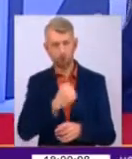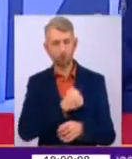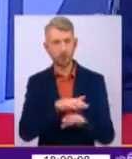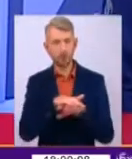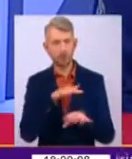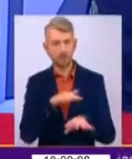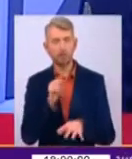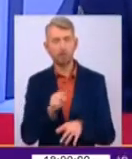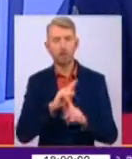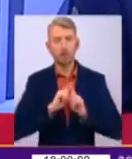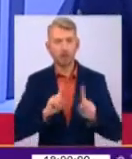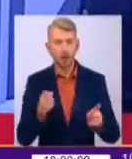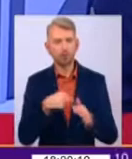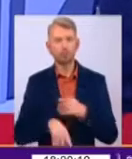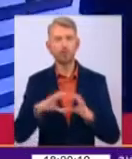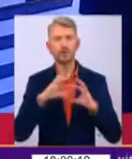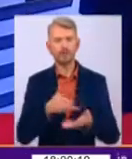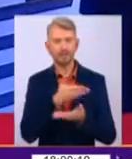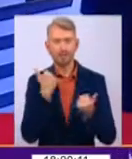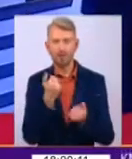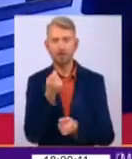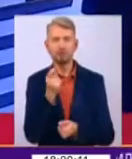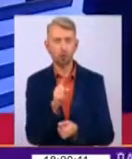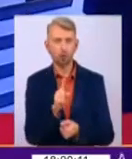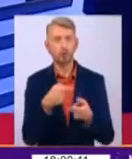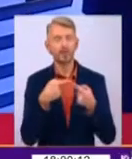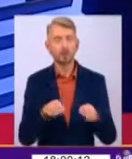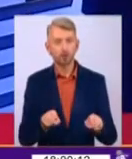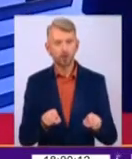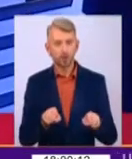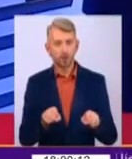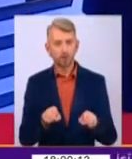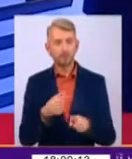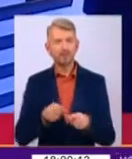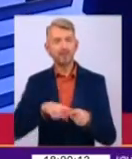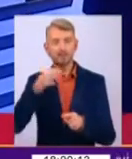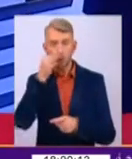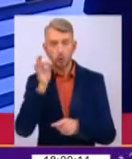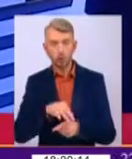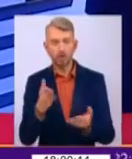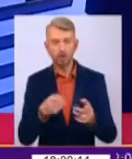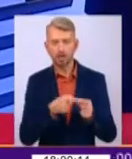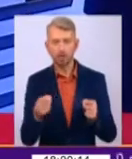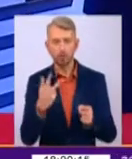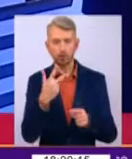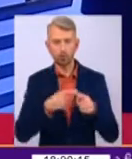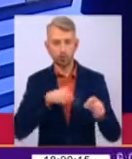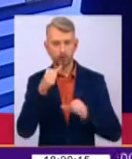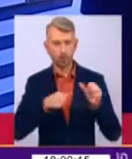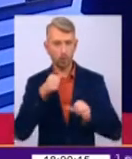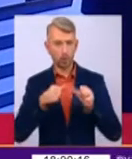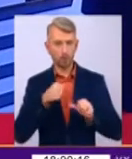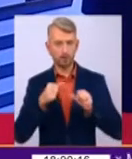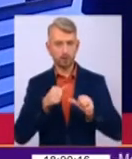силам, вона унікальна, тому що в світі немає жодної іншої. І цей досвід, який на протязі 3,5 років